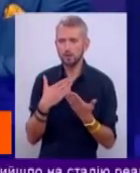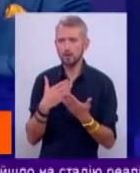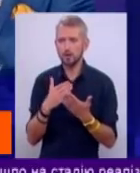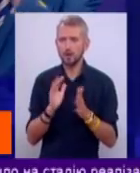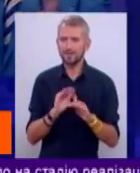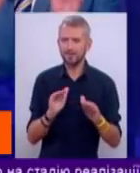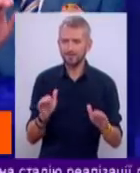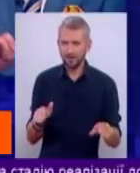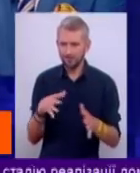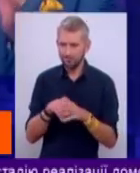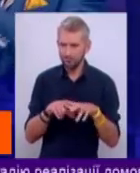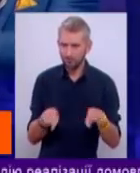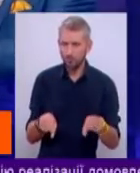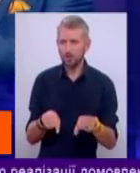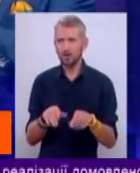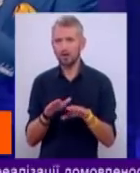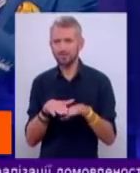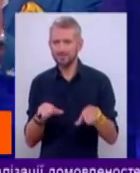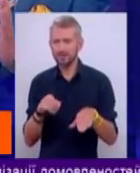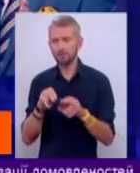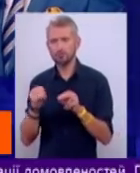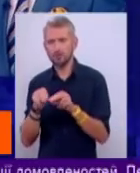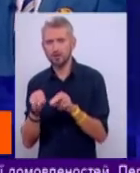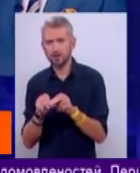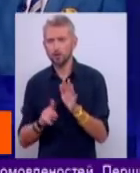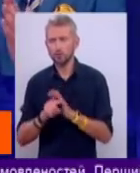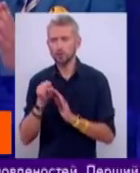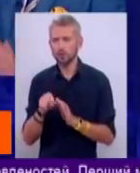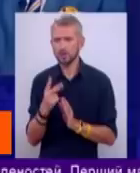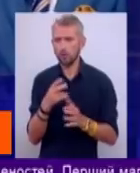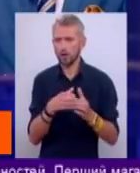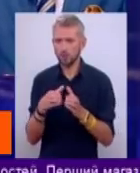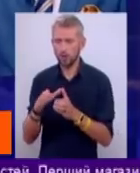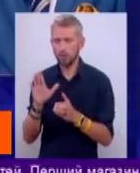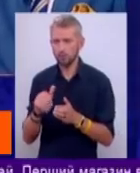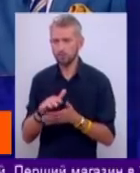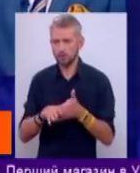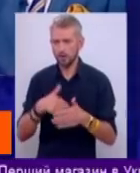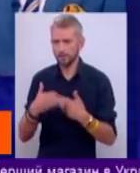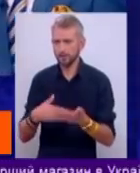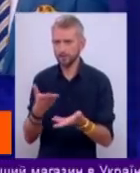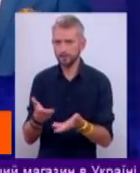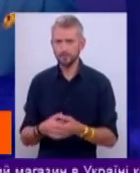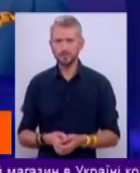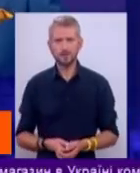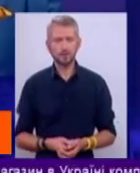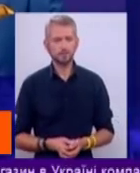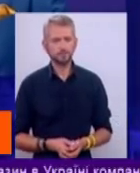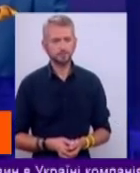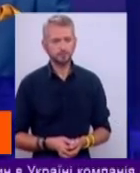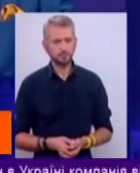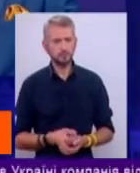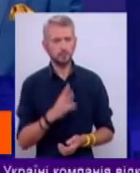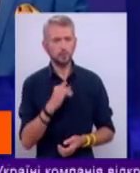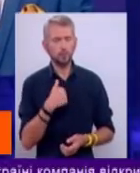з учнями, учні з вчителями. Розпочнемо з цих двох категорій, потім будемо рухатися далі. Пані Катерино, будь ласка. Ну,